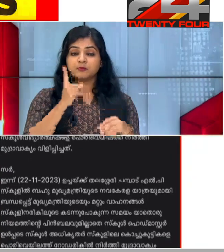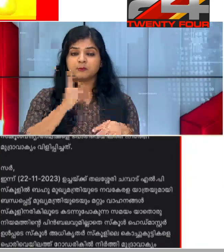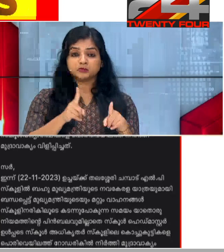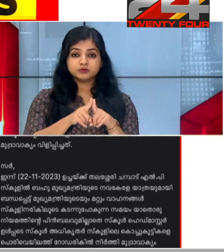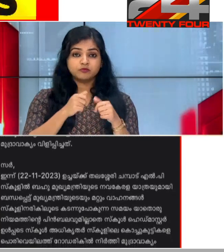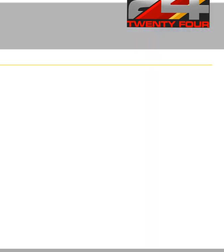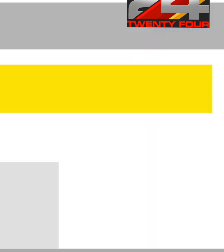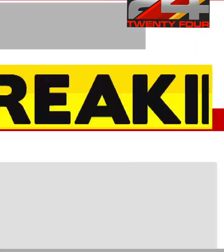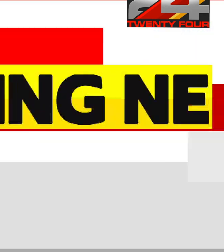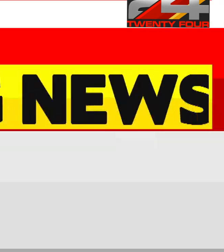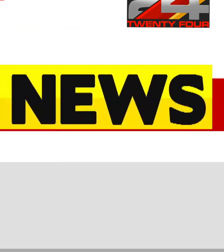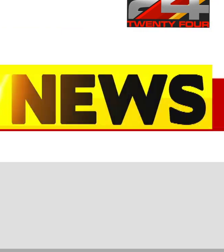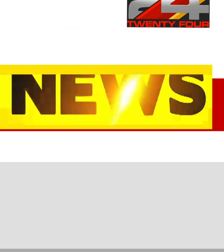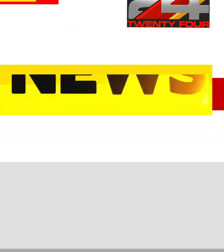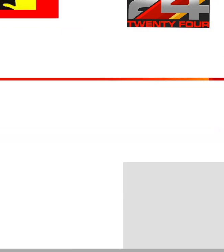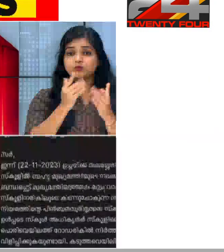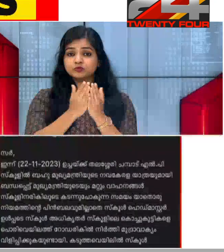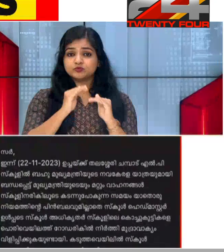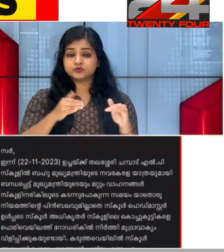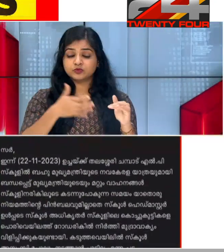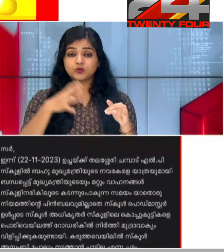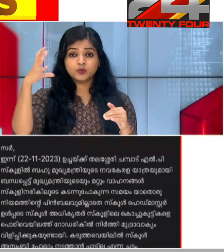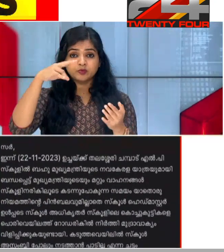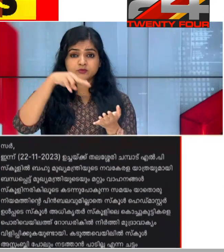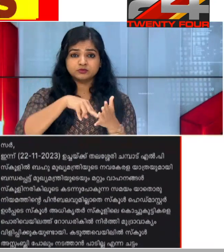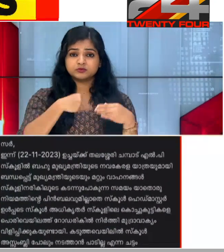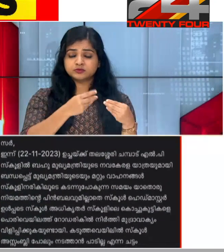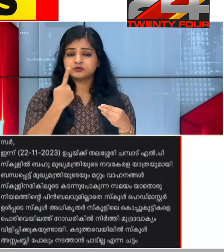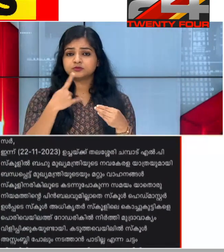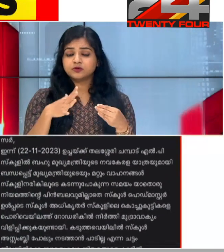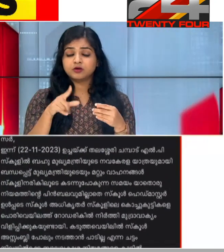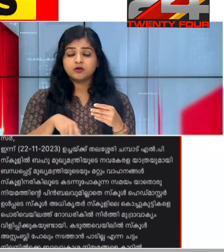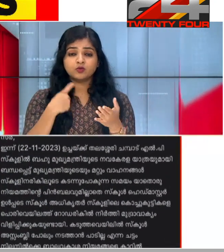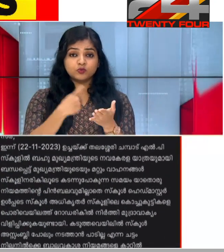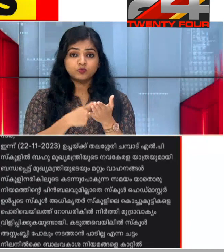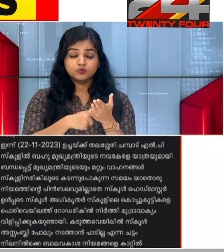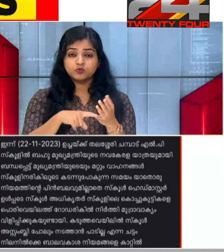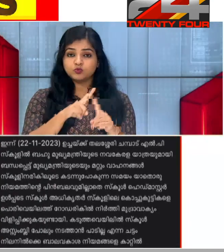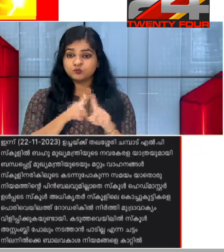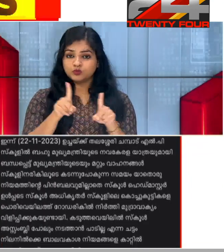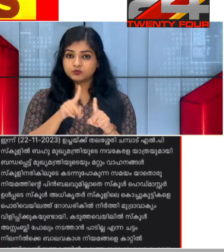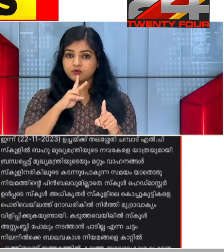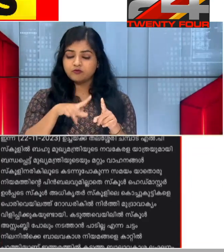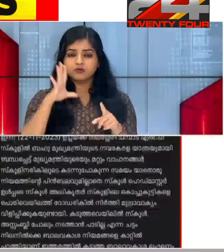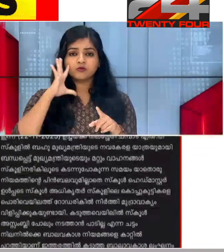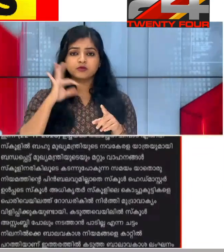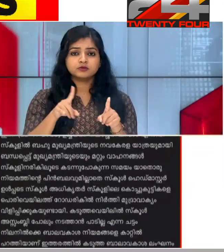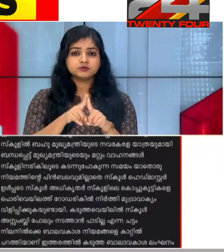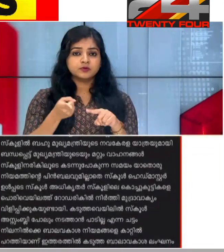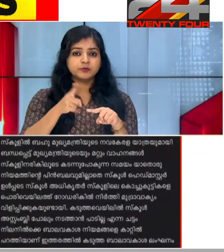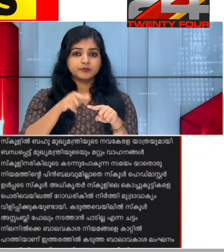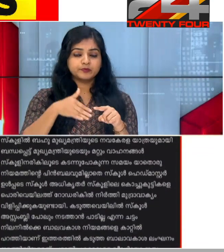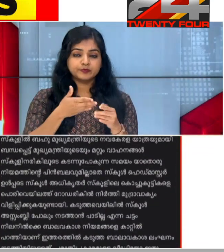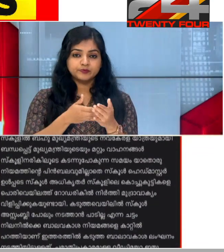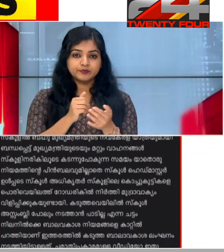പി സ്കൂളിലെ വിദ്യാർത്ഥികളാണ്, ഇത്തരത്തിൽ ഈ വെയിലത്ത് അവരെ നിർത്തരുത് എന്നതടക്കമുള്ള ചട്ടം നിലനിൽക്കുകയാണ് ഇത്തരത്തിലൊരു സംഭവം നടന്നിരിക്കുന്നത്. അതിനാൽ തന്നെ